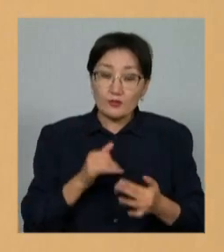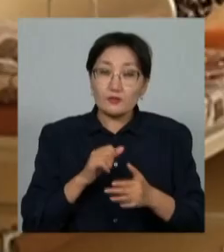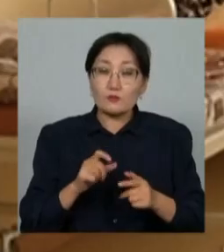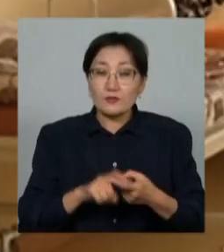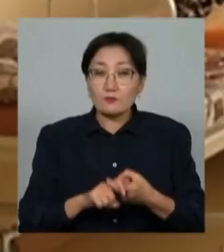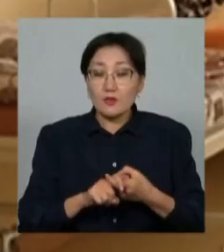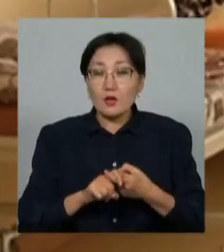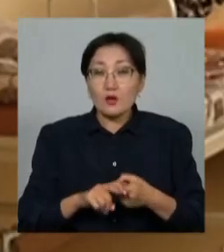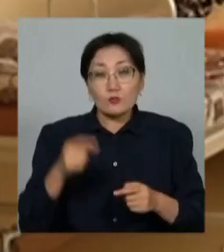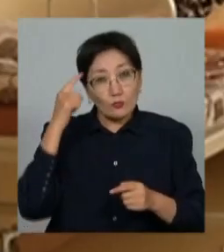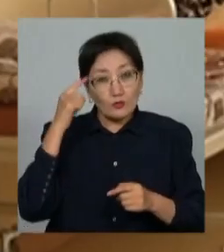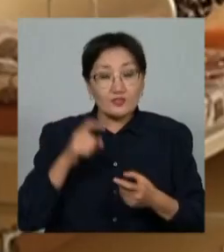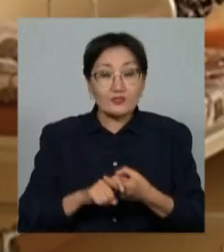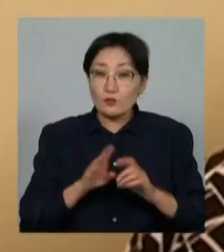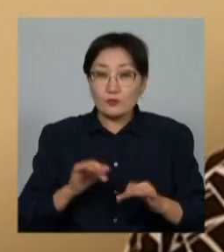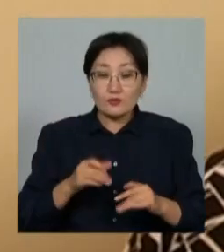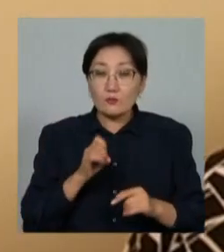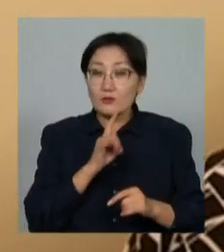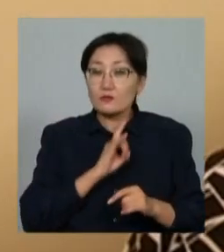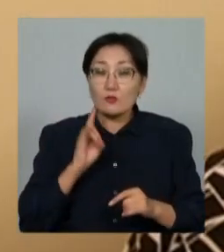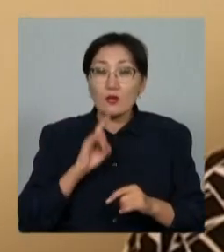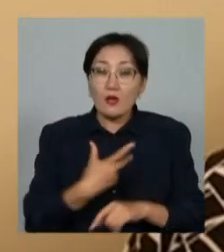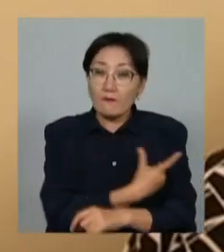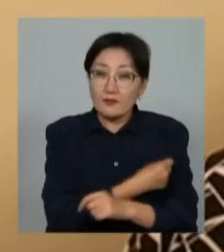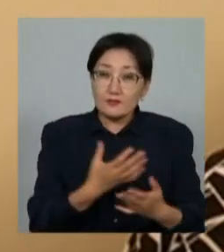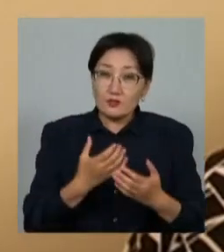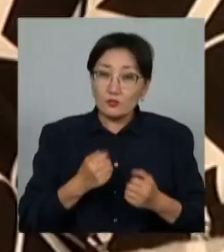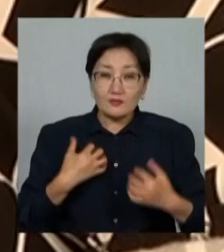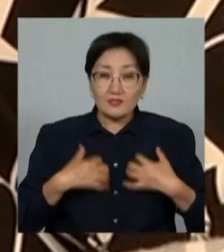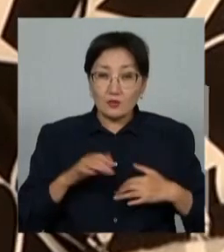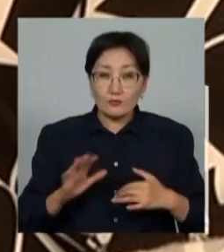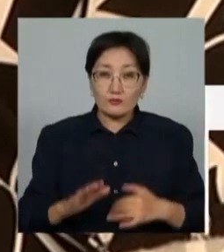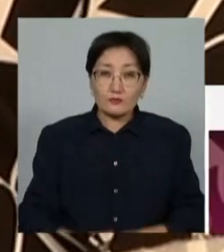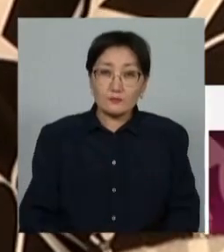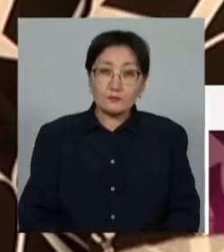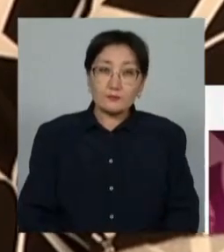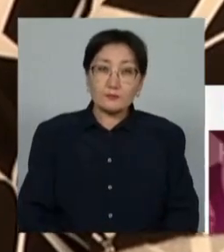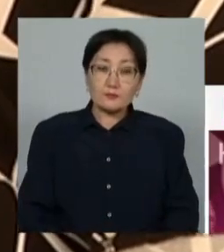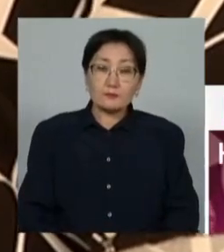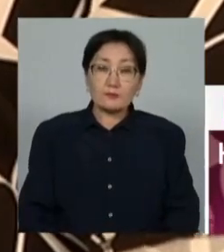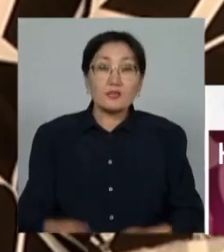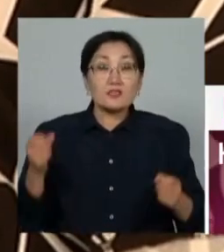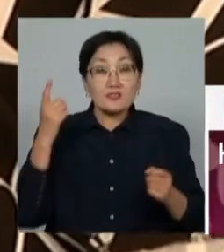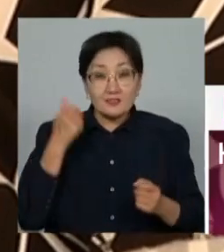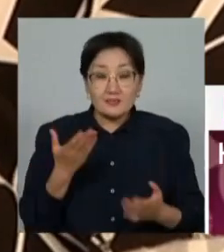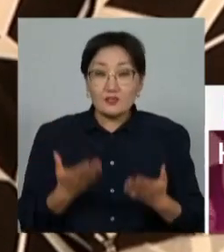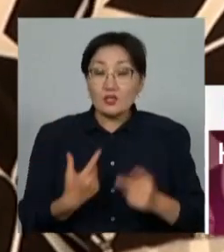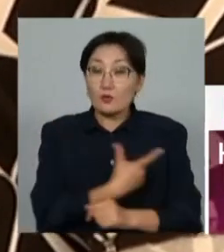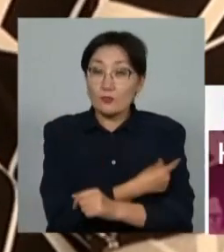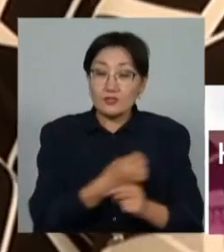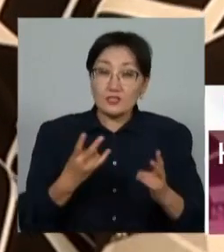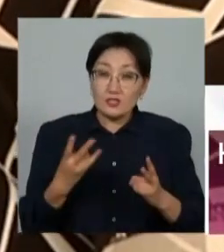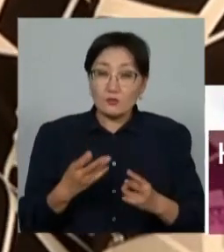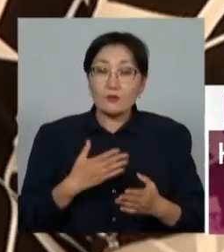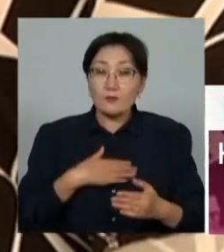мені айналып өтеді деп ойлаған зейнеткер вакцина алуға асықпап ем дейді. Вы знаете. Білесіз бе, егер екпе алуға жет